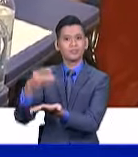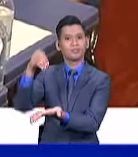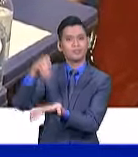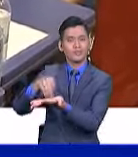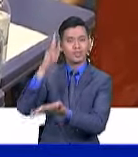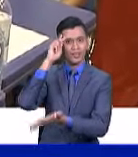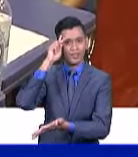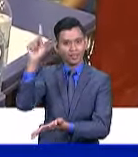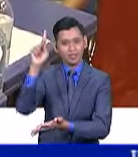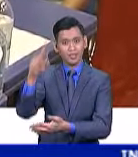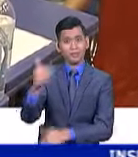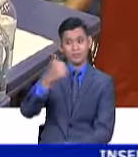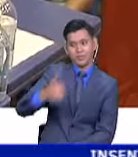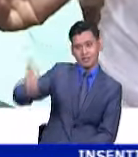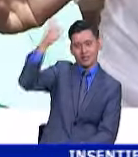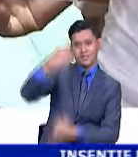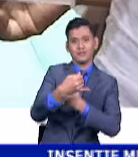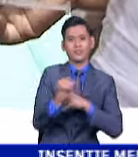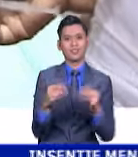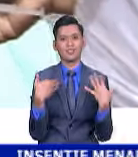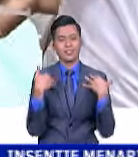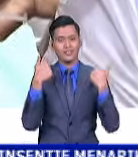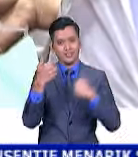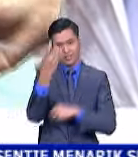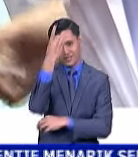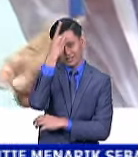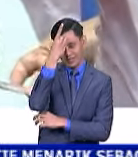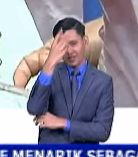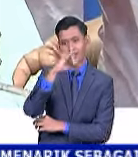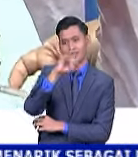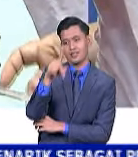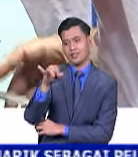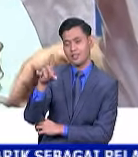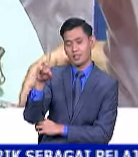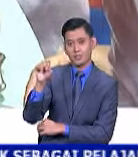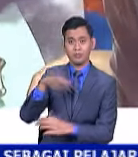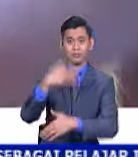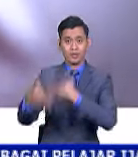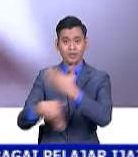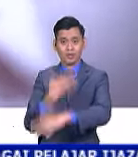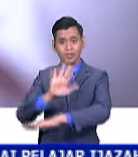Menurut Pengarah Jabatan Kesihatan Negeri, Datuk Dr. Zaini Hussein, proses janji temu